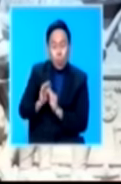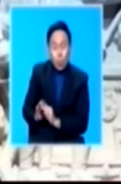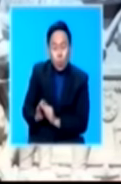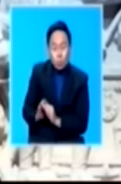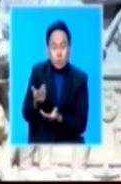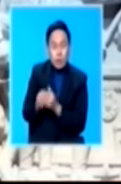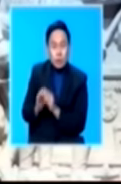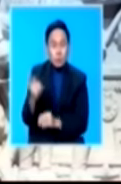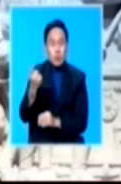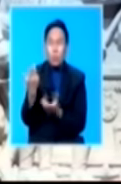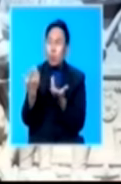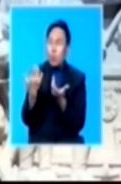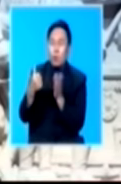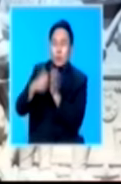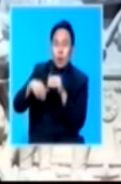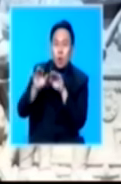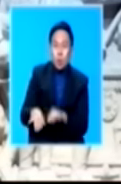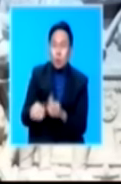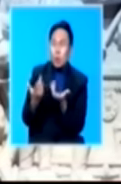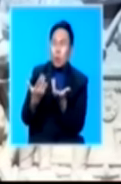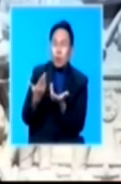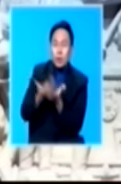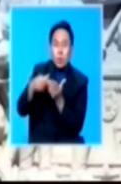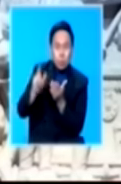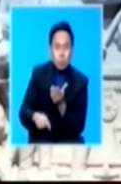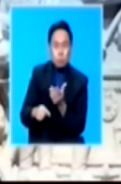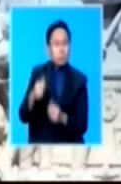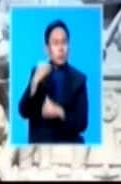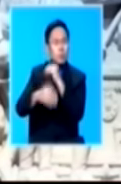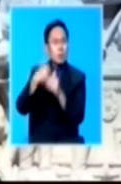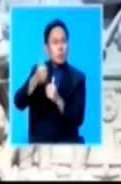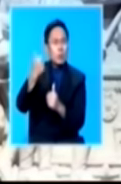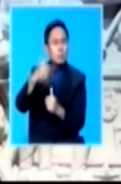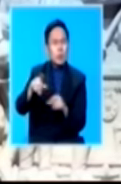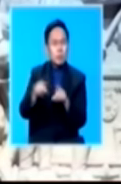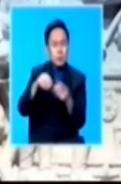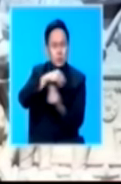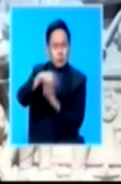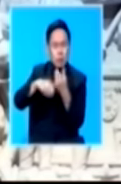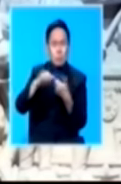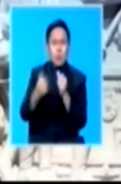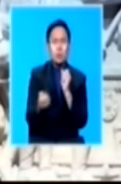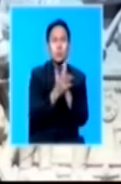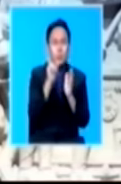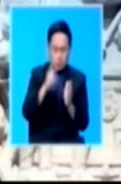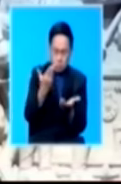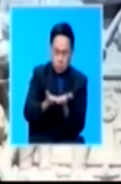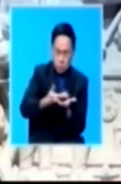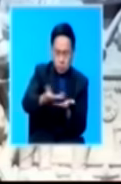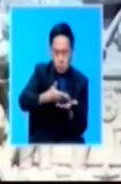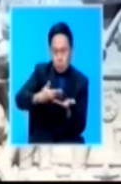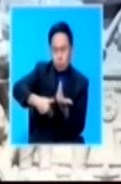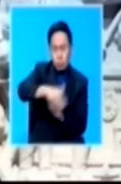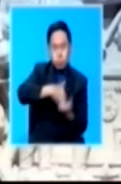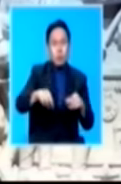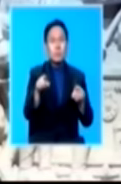ฐบาลอย่างเดียวรอลดภาษีรอลดราคามันก็ไปไม่ได้ทั้งหมดประเทศไปไม่ได้ภาคการผลิตมันก็ผลิตไม่ได้ไงแล้วจะไปขายใ